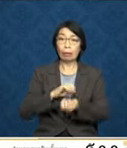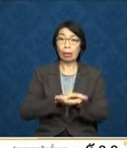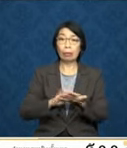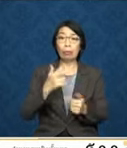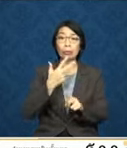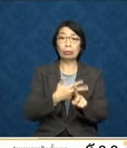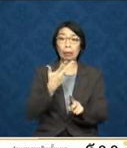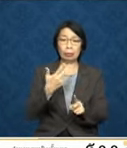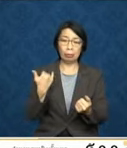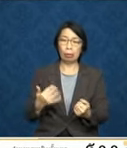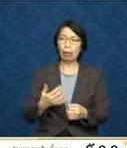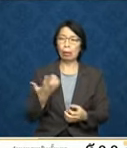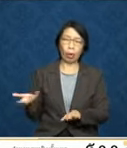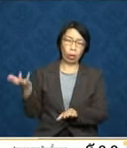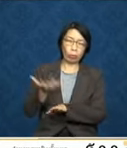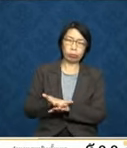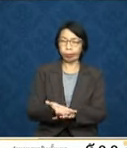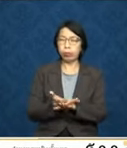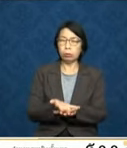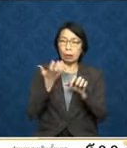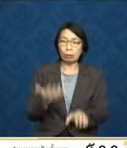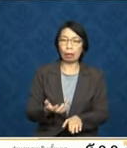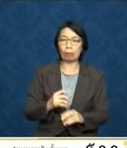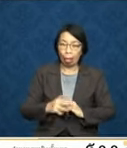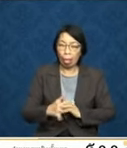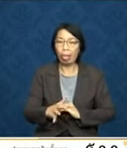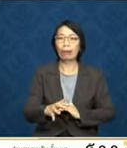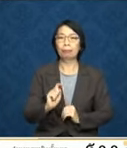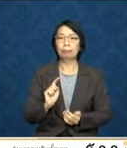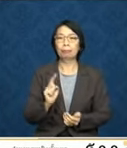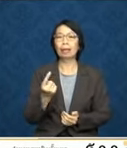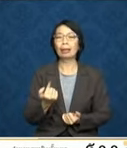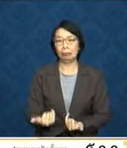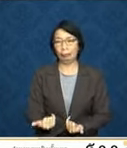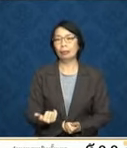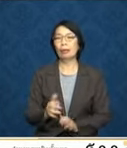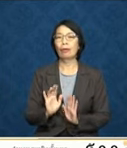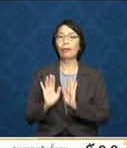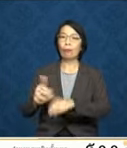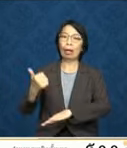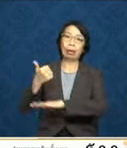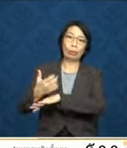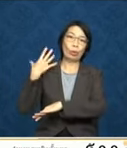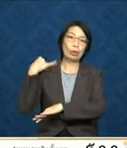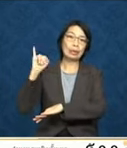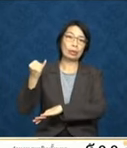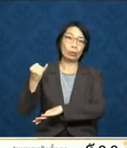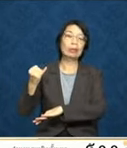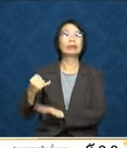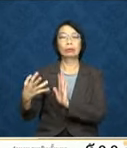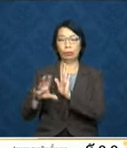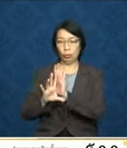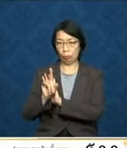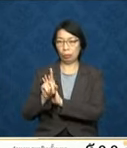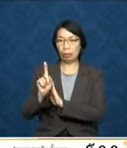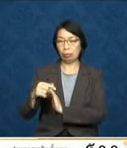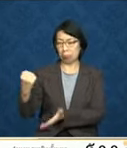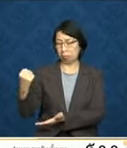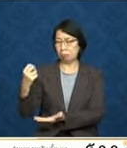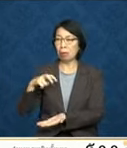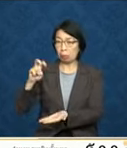บ่อทั้งเส้นจึงอยากให้หน่วยงานที่เกี่ยวข้องโดยเฉพาะผู้ว่าราชการจังหวัดชลบุรีเช่นเดียวกันครับในฐานะหน่วยงานที่อนุญาตโครงการดังกล่าวเข้าม